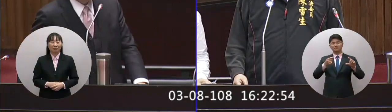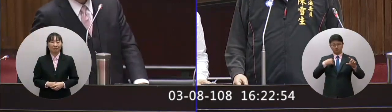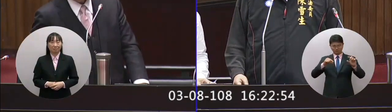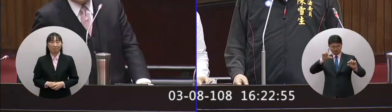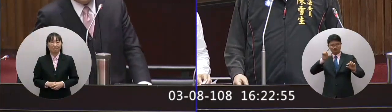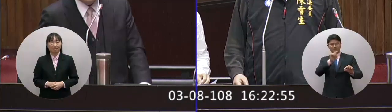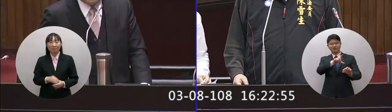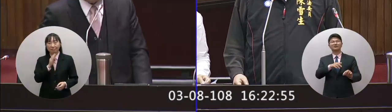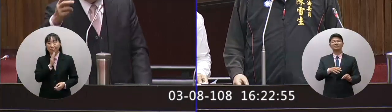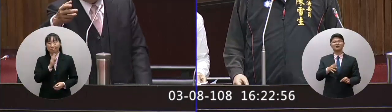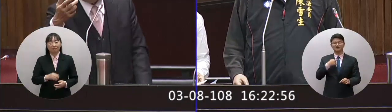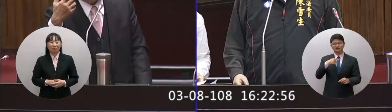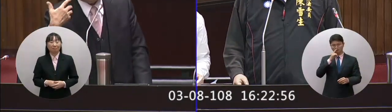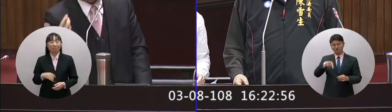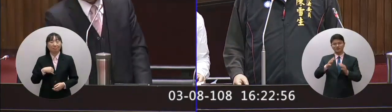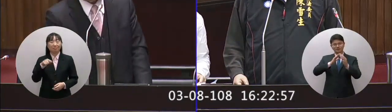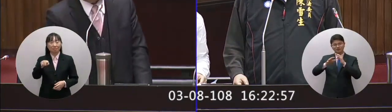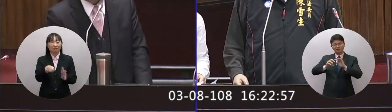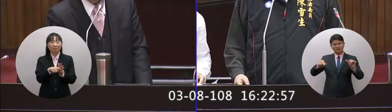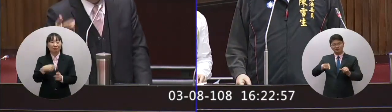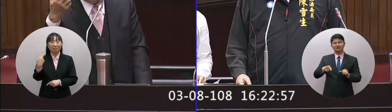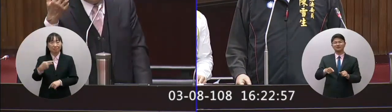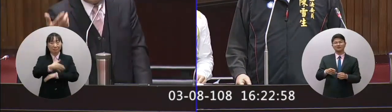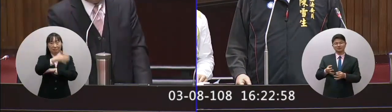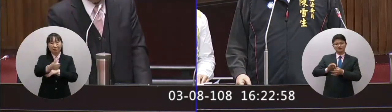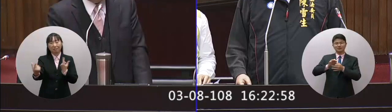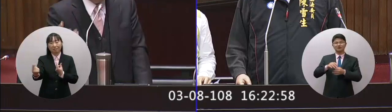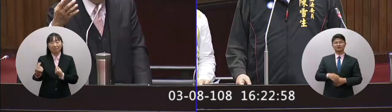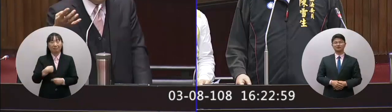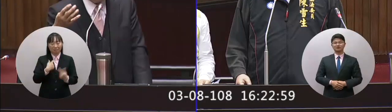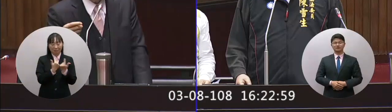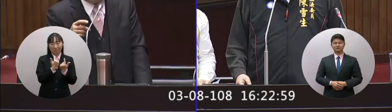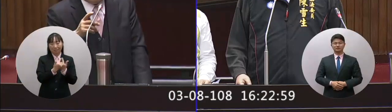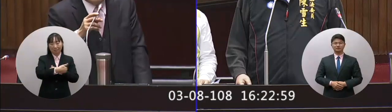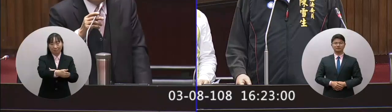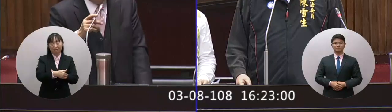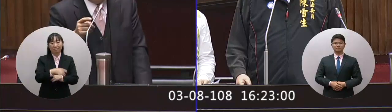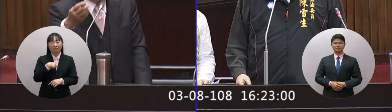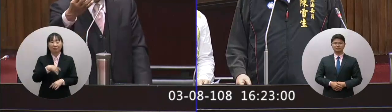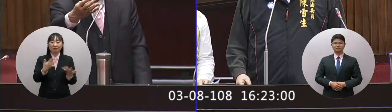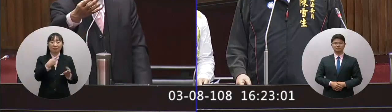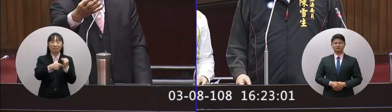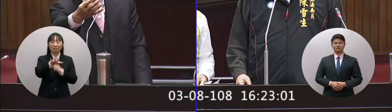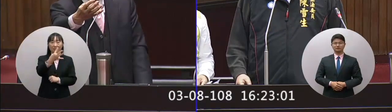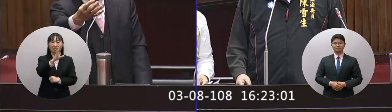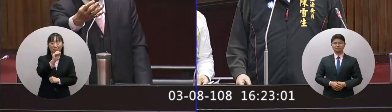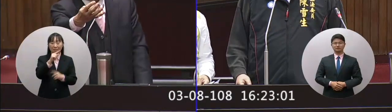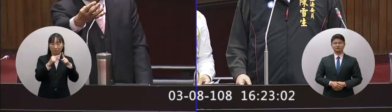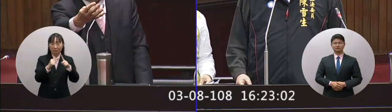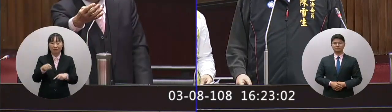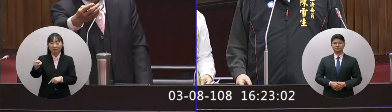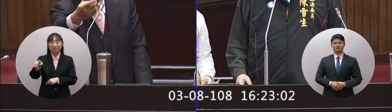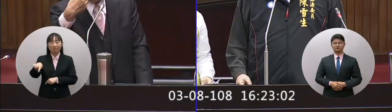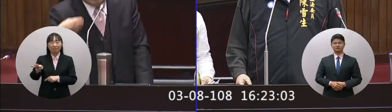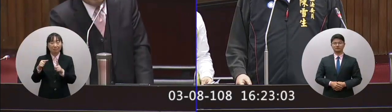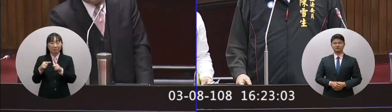岛加级哈。 是啊，那时候我们两个同样当县长， 对， 我的台北县近400万人，啊，你